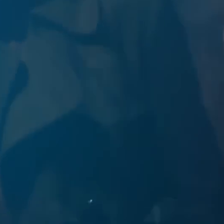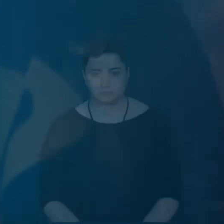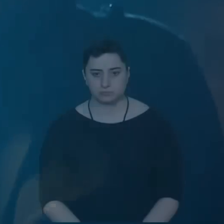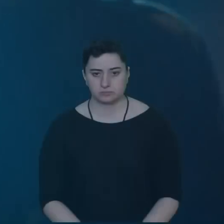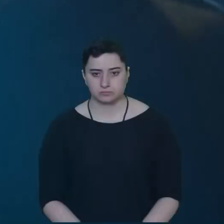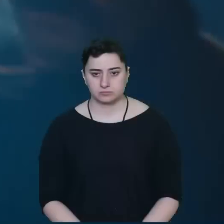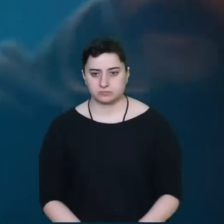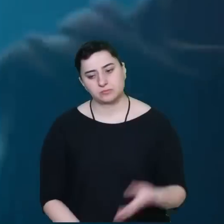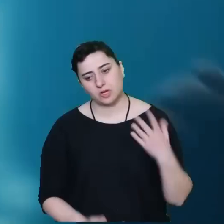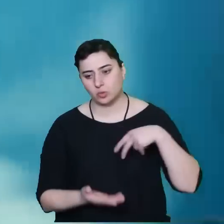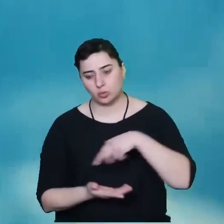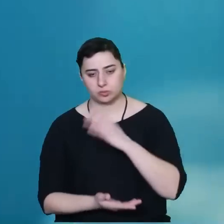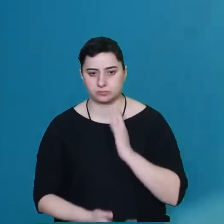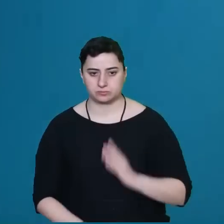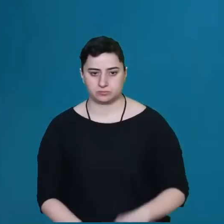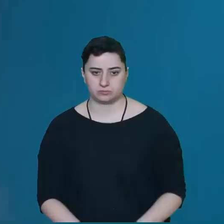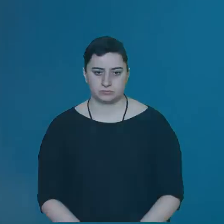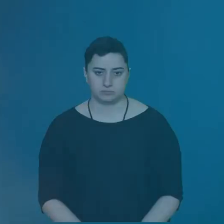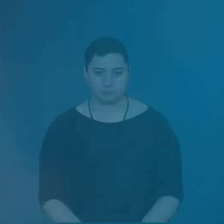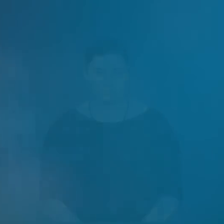bedeninden uzaklaştı. Yürü.